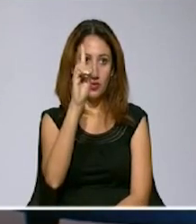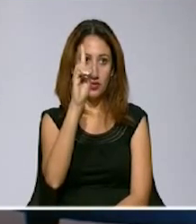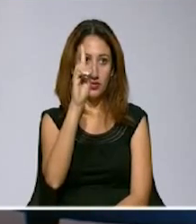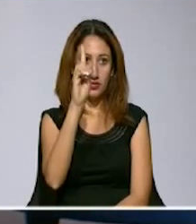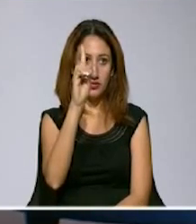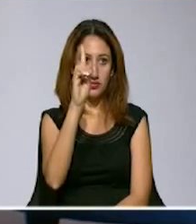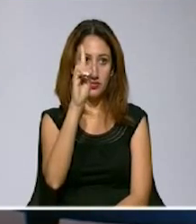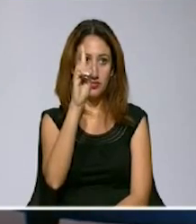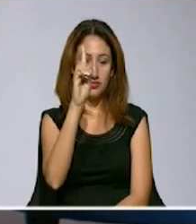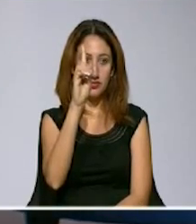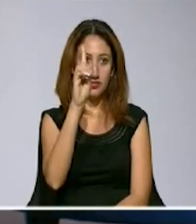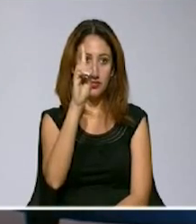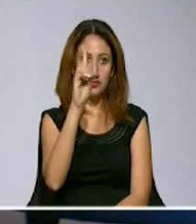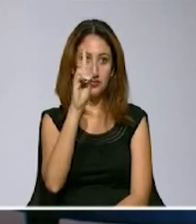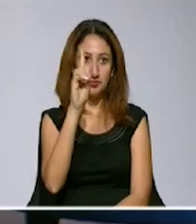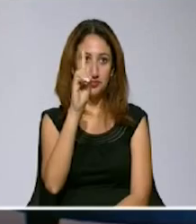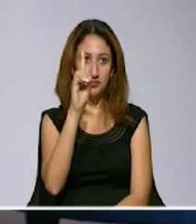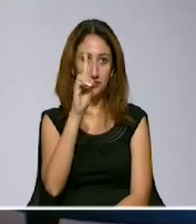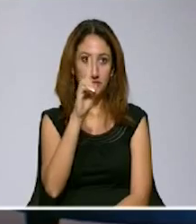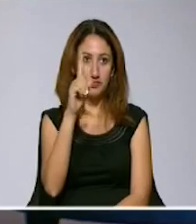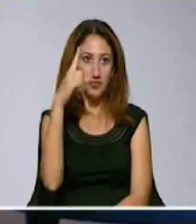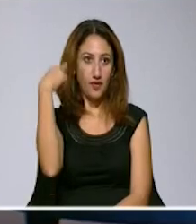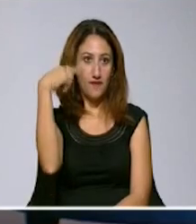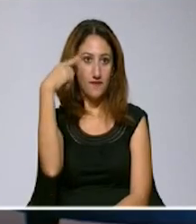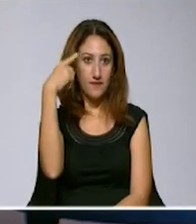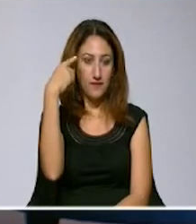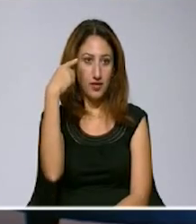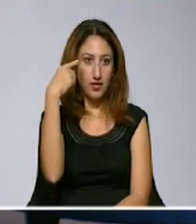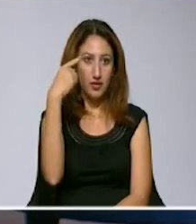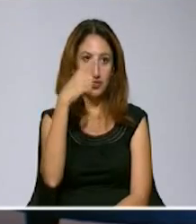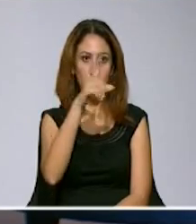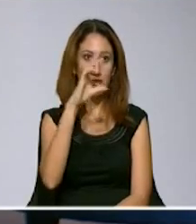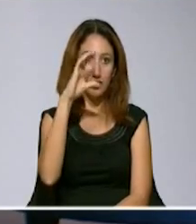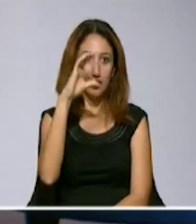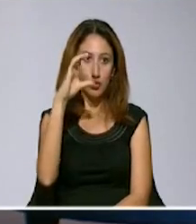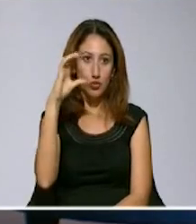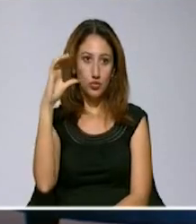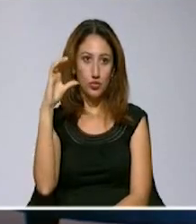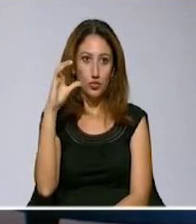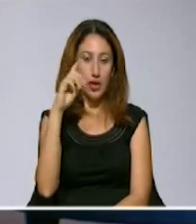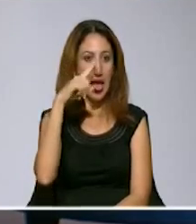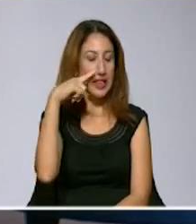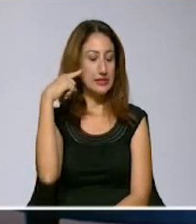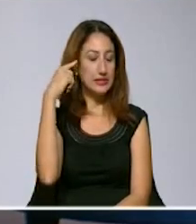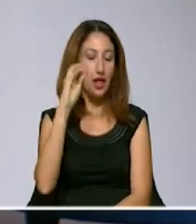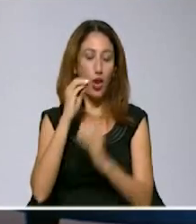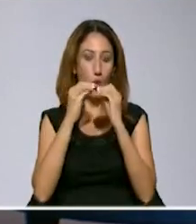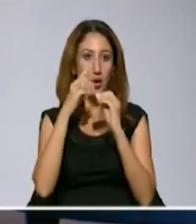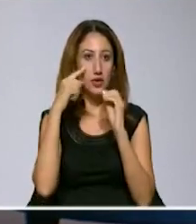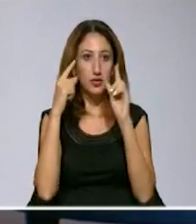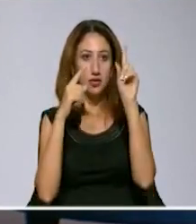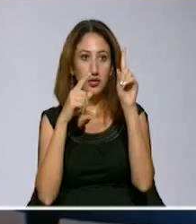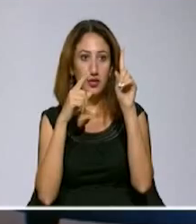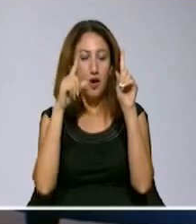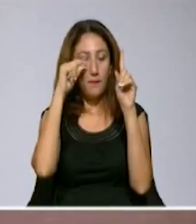غمض عينك هتغمض عينك. ماشي. واقول لك تفكري في حاجه فتقولي لي عليها. الكروت دي لونها ايه؟ ازرق. بصي اعملي صباعك كده